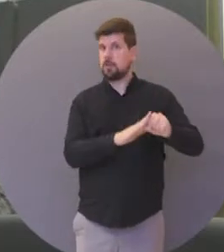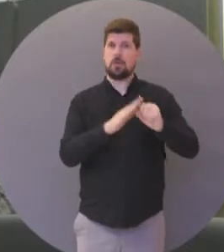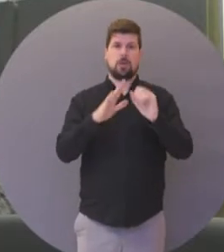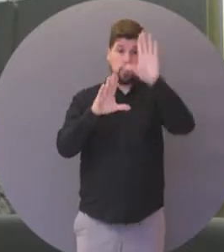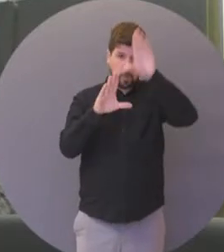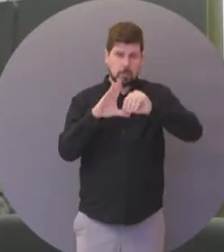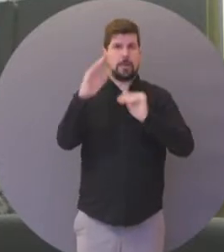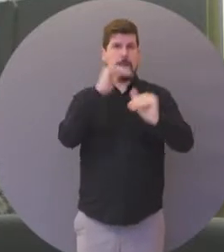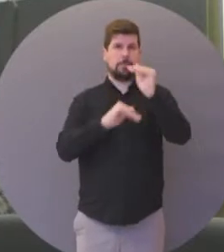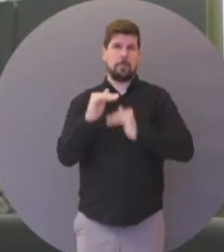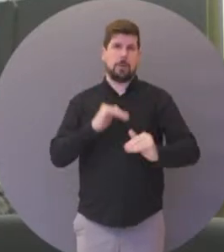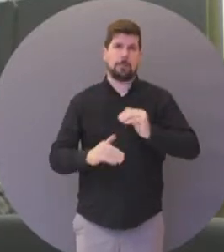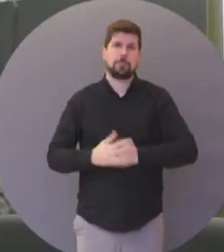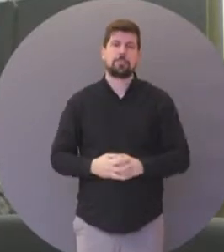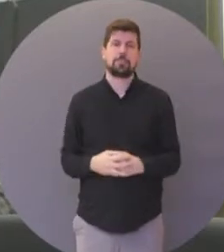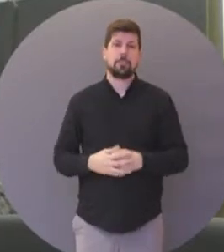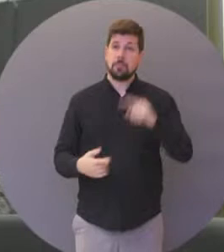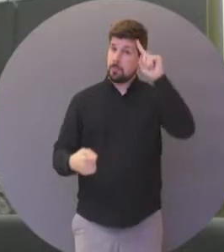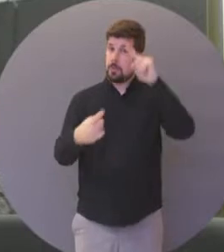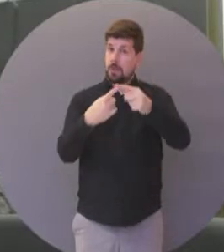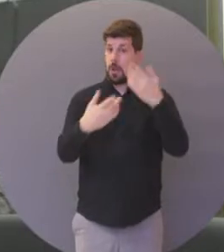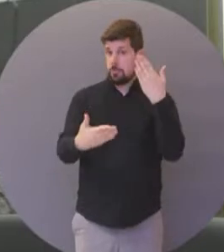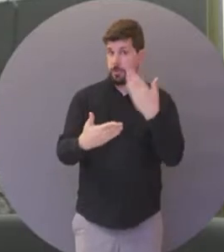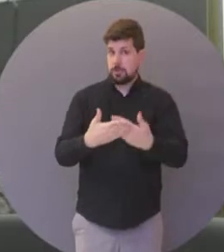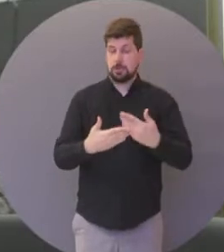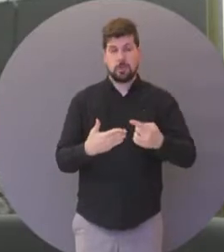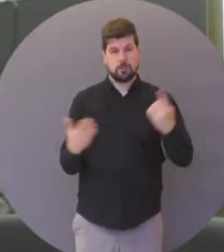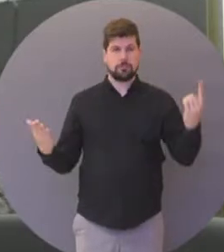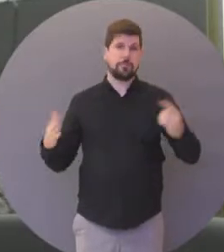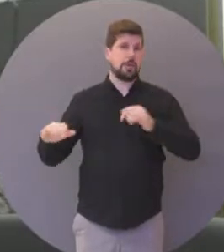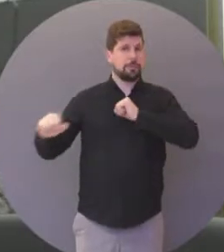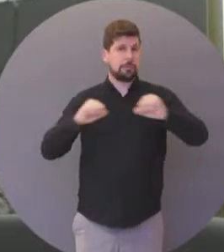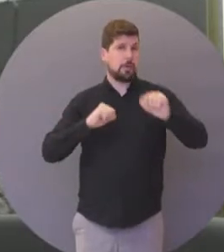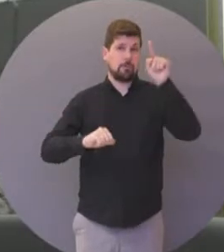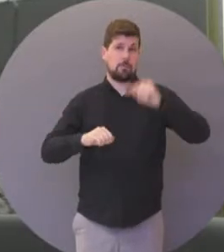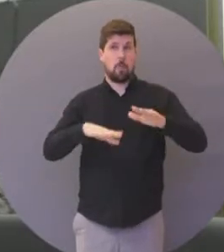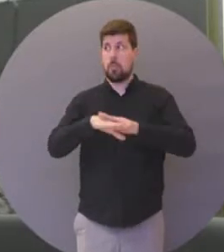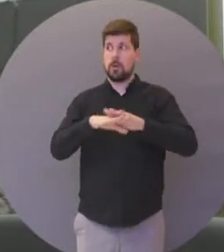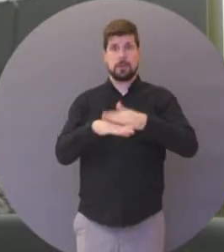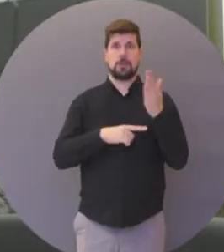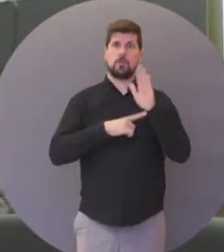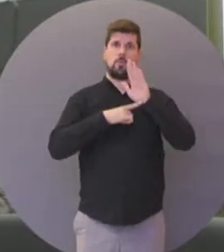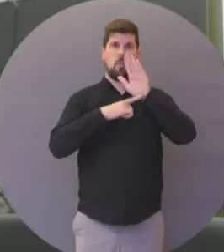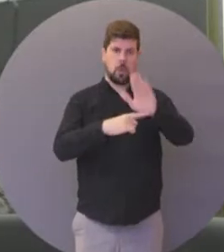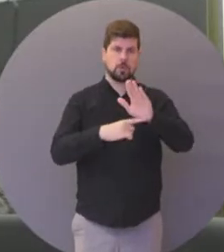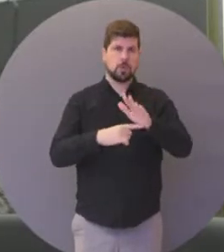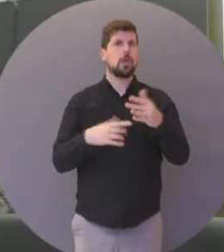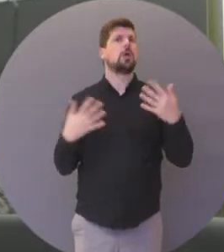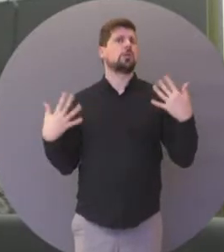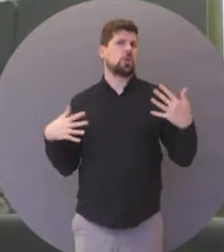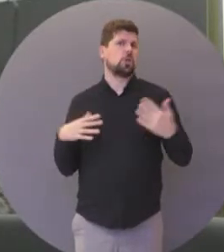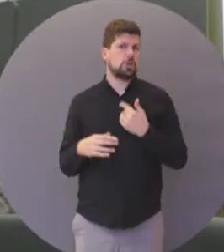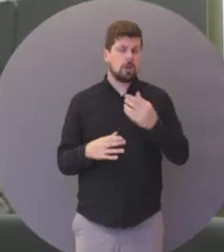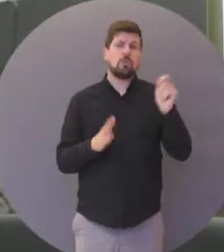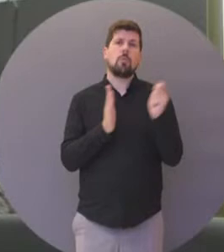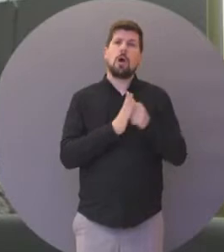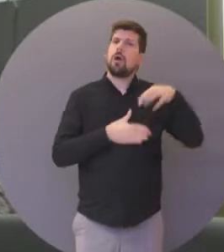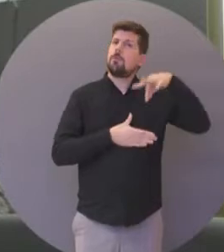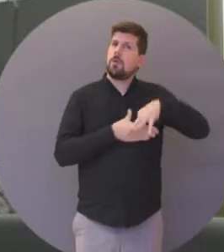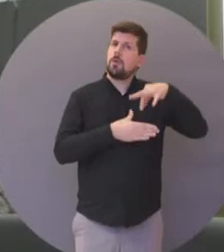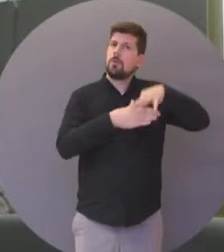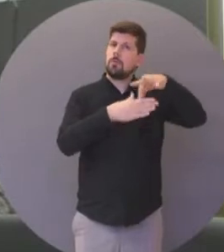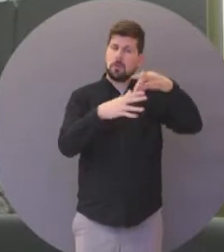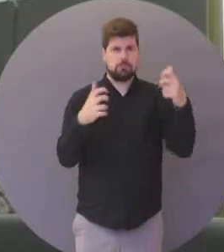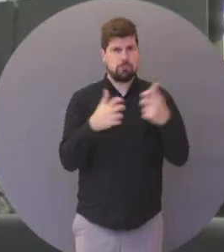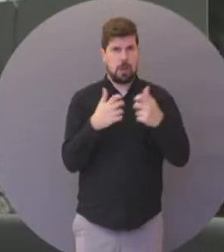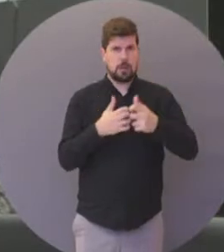sur ce sujet la volonté est politique réaffirmer à de maintes reprises lorsque nous avons dû voter l'extension des aides